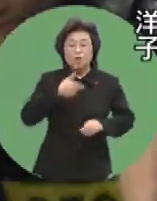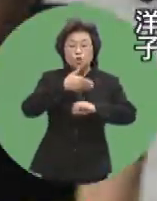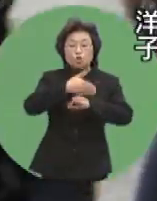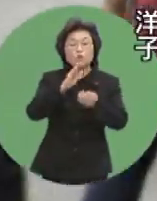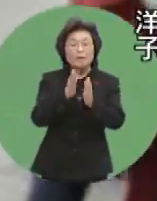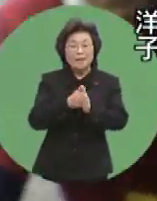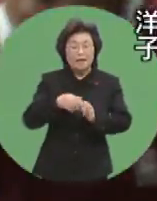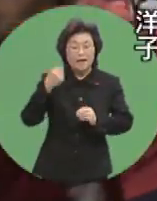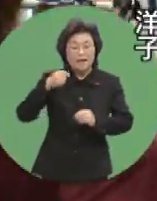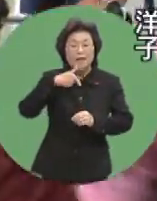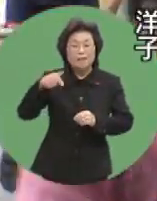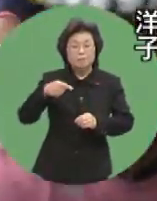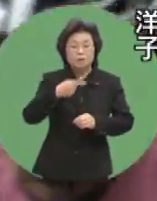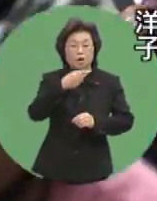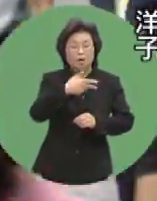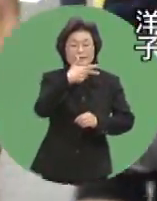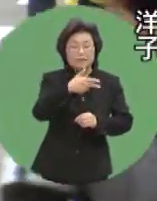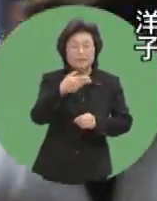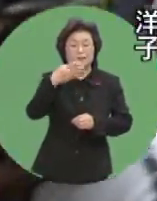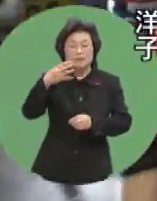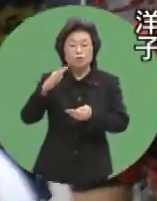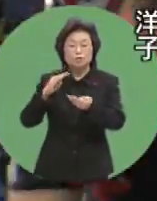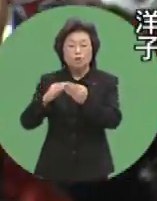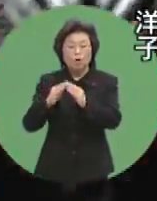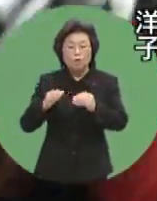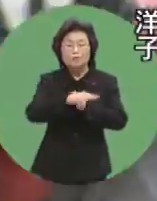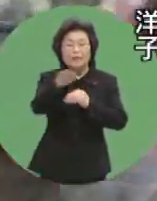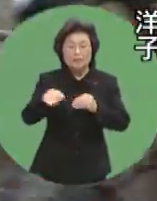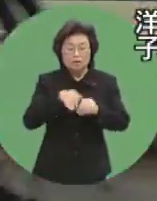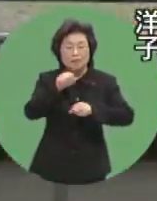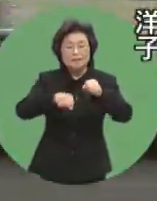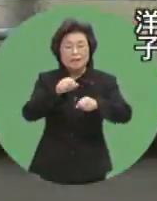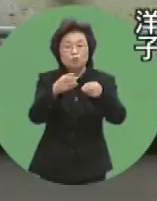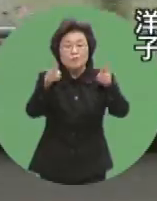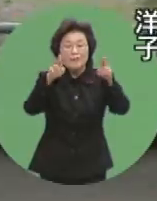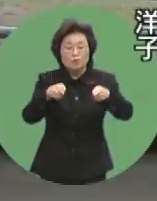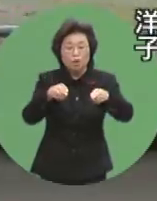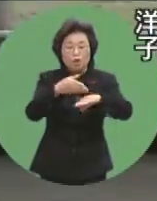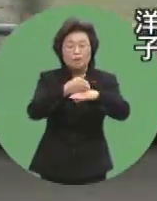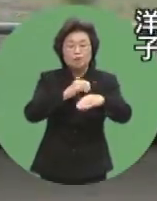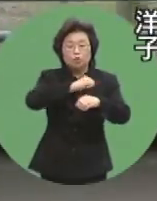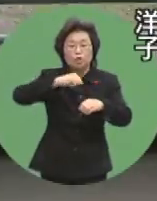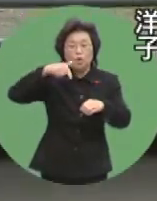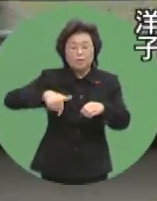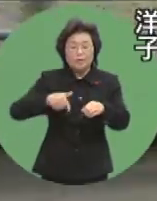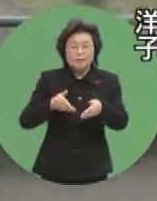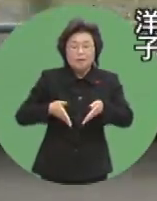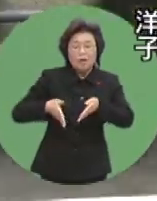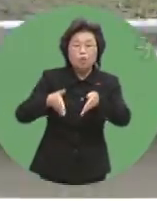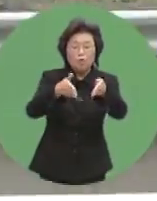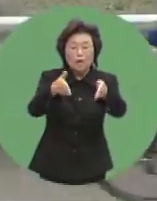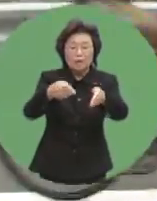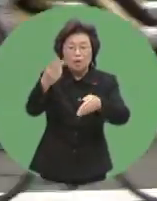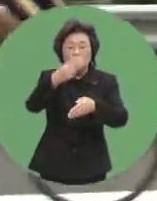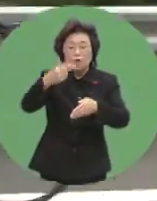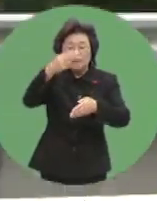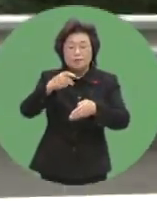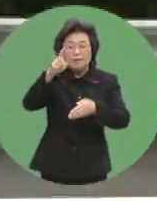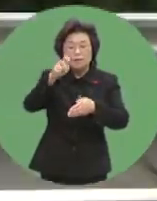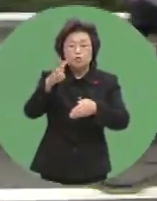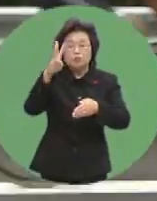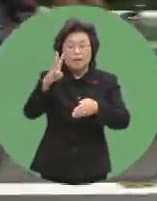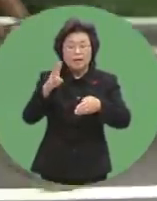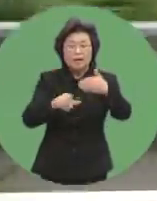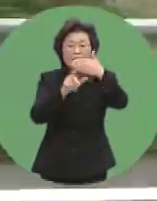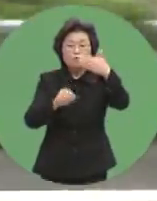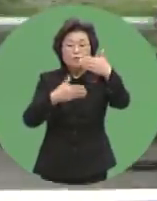徳島県南部の一市四町を舞台としたサイクリングイベント四国の右下ロードライド2013が